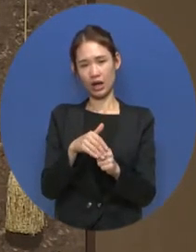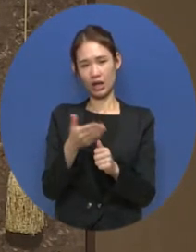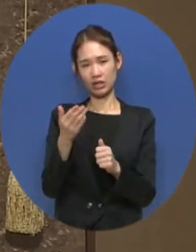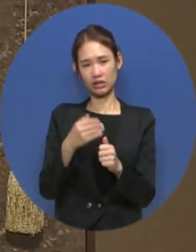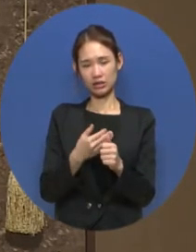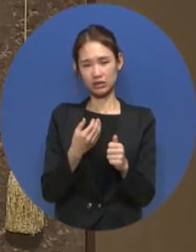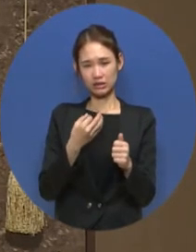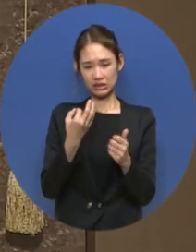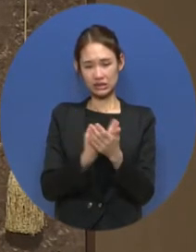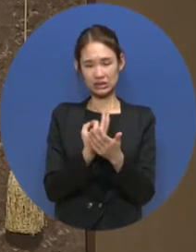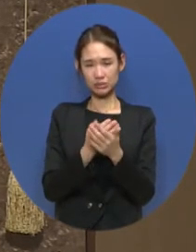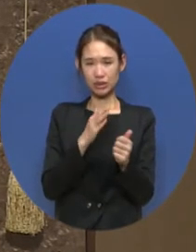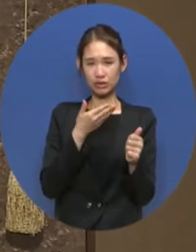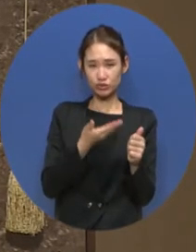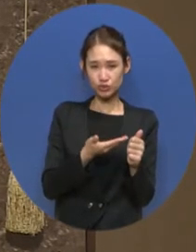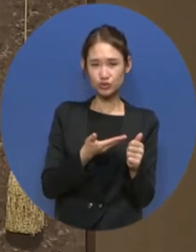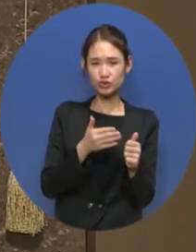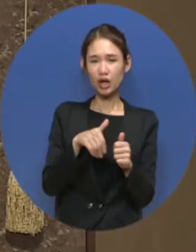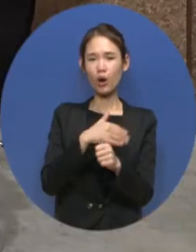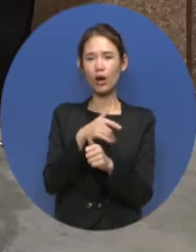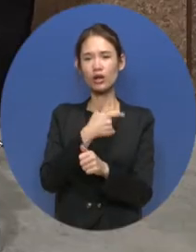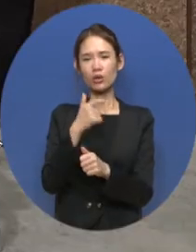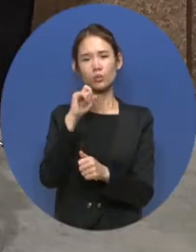상황이 굉장히 어려움에 지금 처해 있습니다.